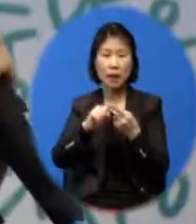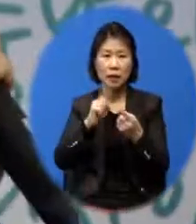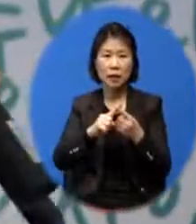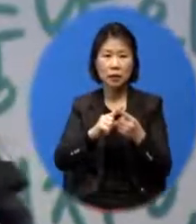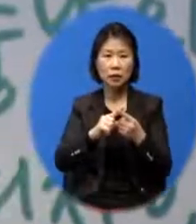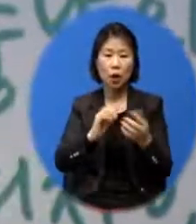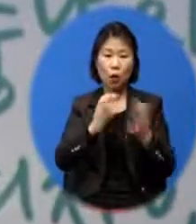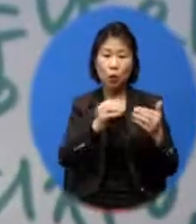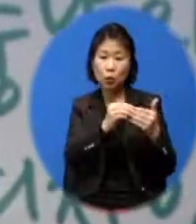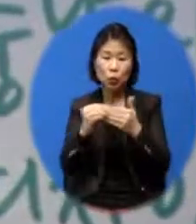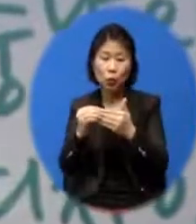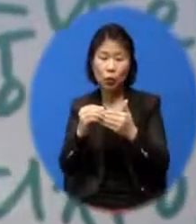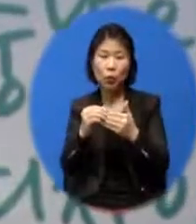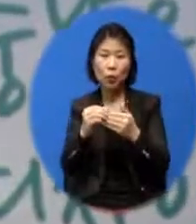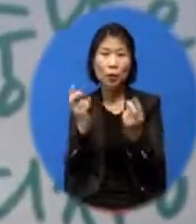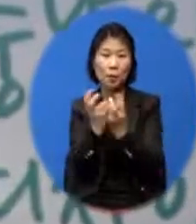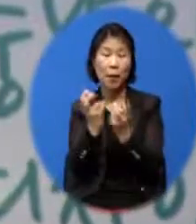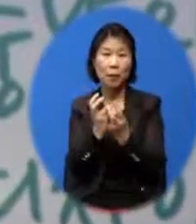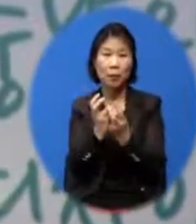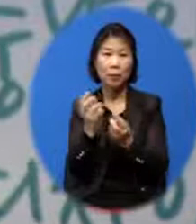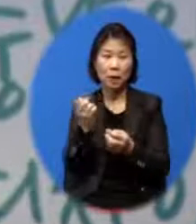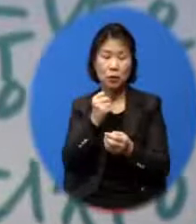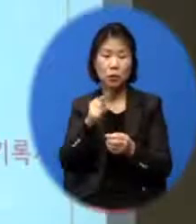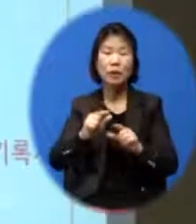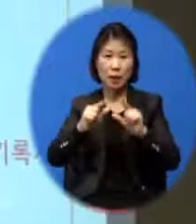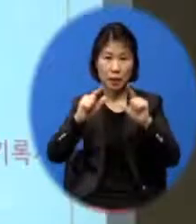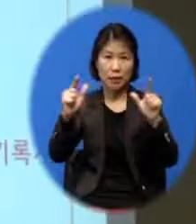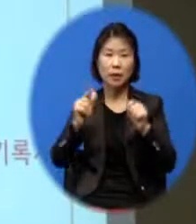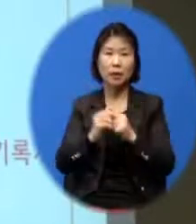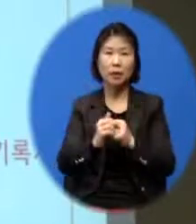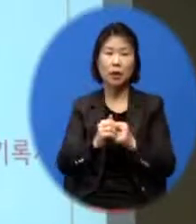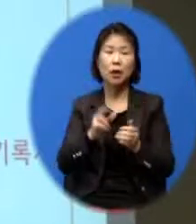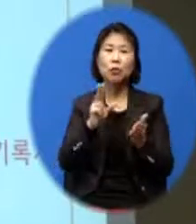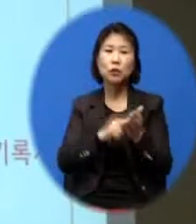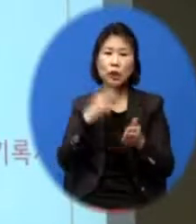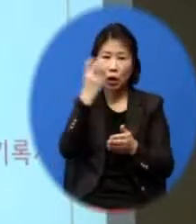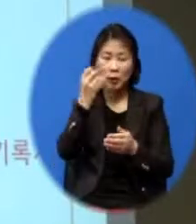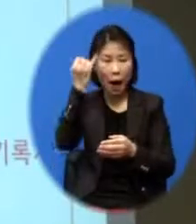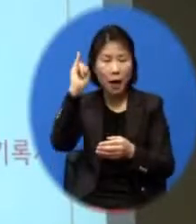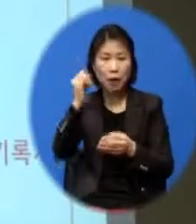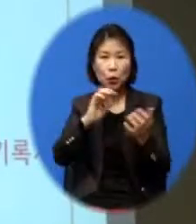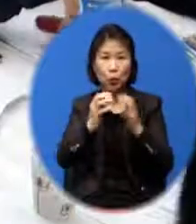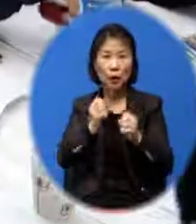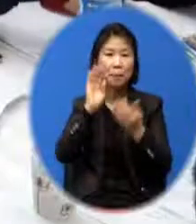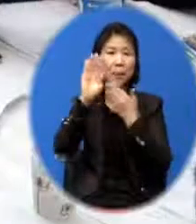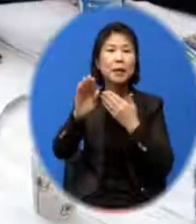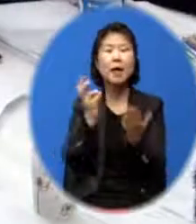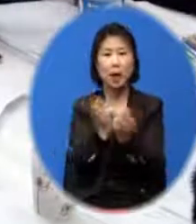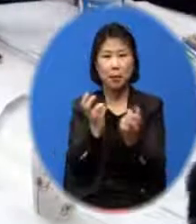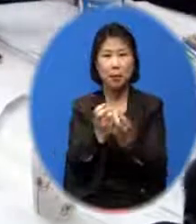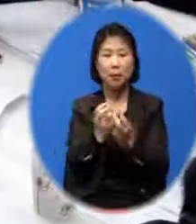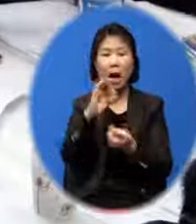토의를 이끌어가는 퍼실리테이션 방식으로 진행된 이날 행사는 이슈 검토와 아이디어 토론을 통한 미래 제안, 안